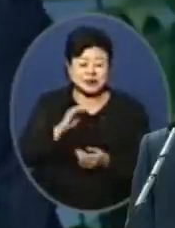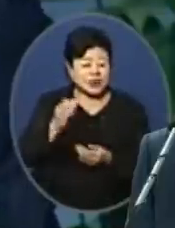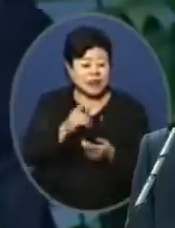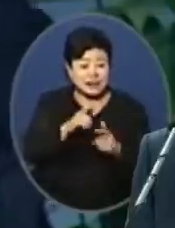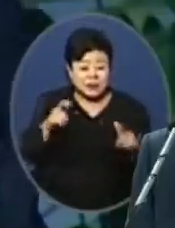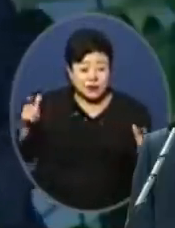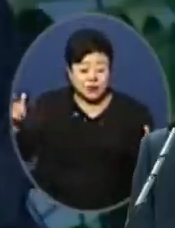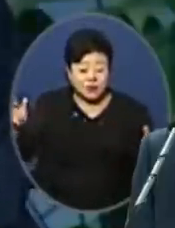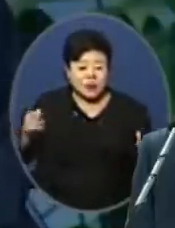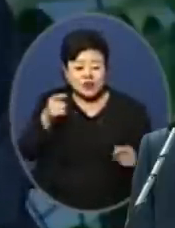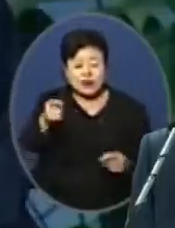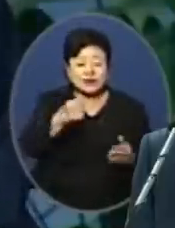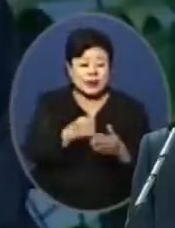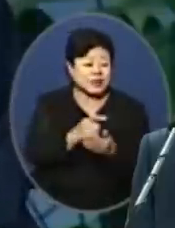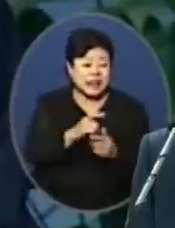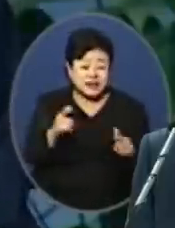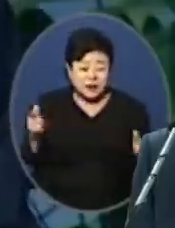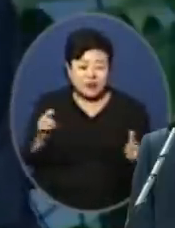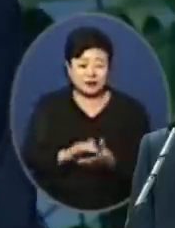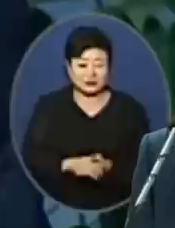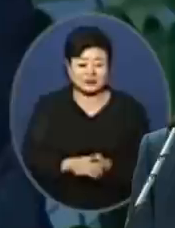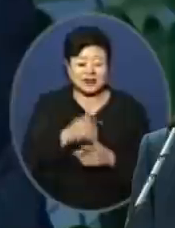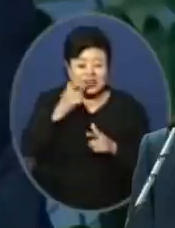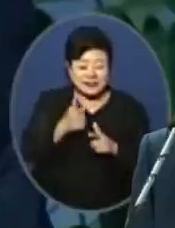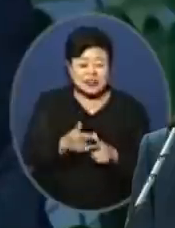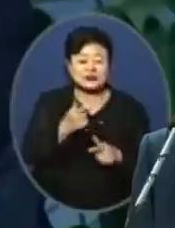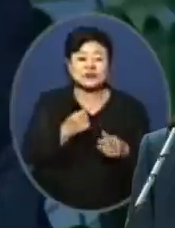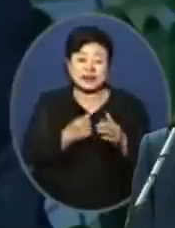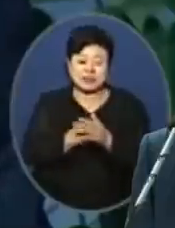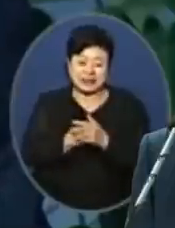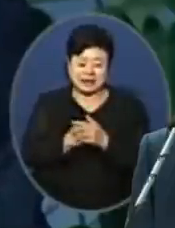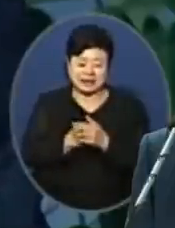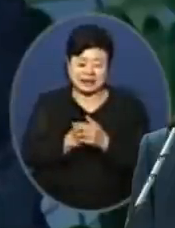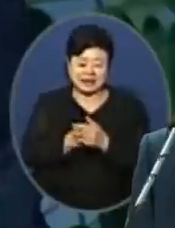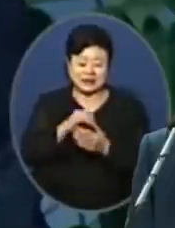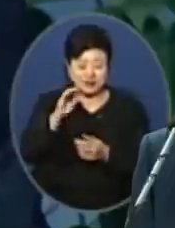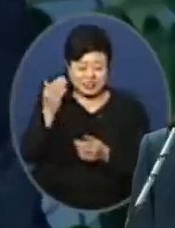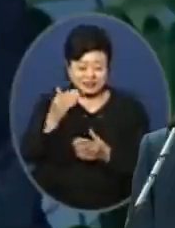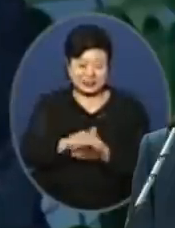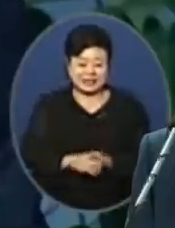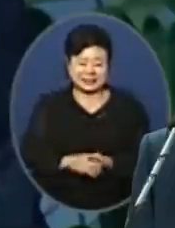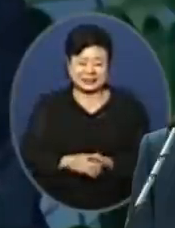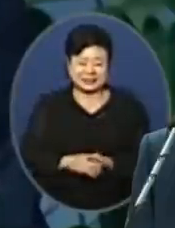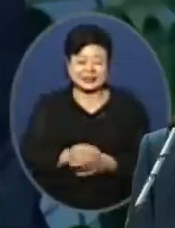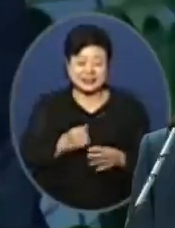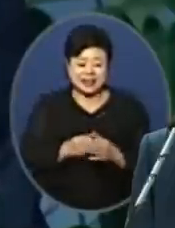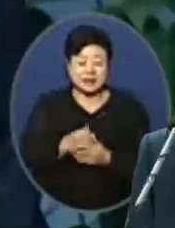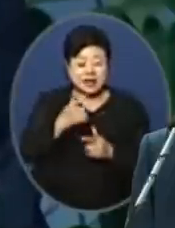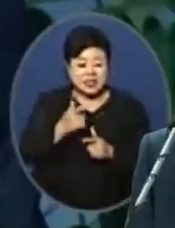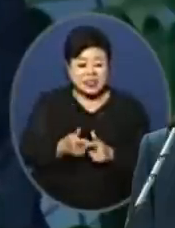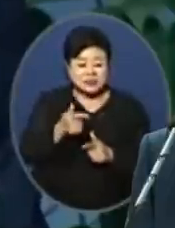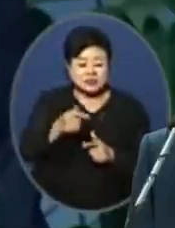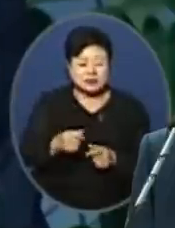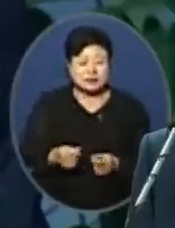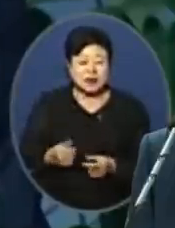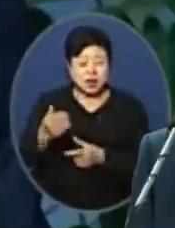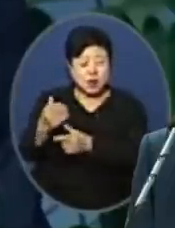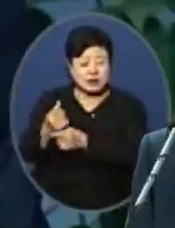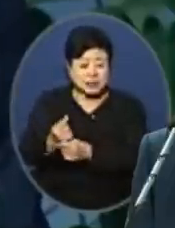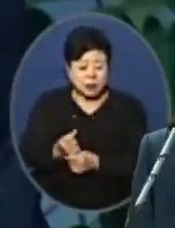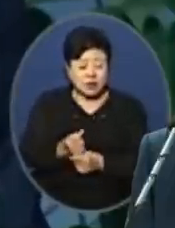것이 아닙니다. 너 때문에 된 것이 아닙니다. 예수 때문에 그렇게 되는 것입니다. 그러므로 예수님을 꽉